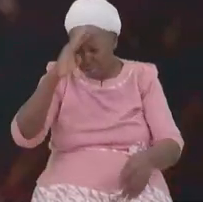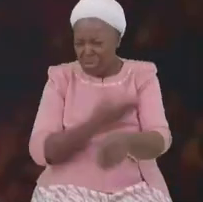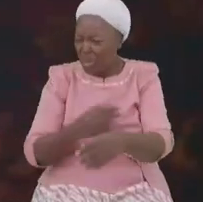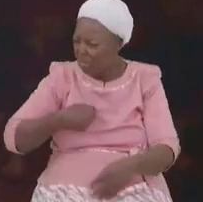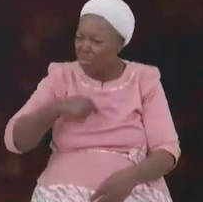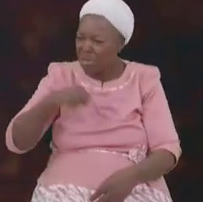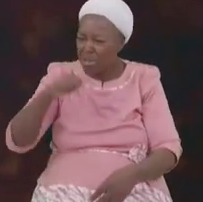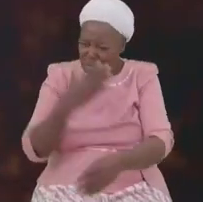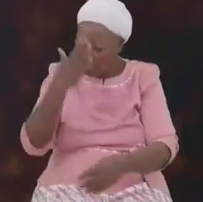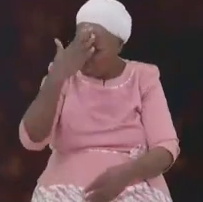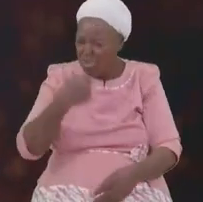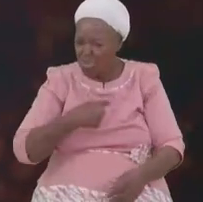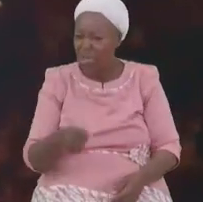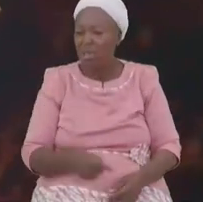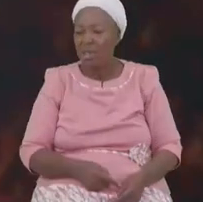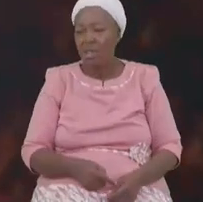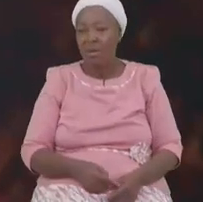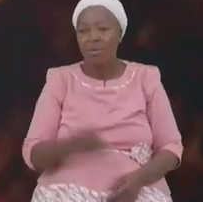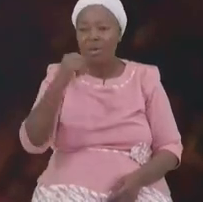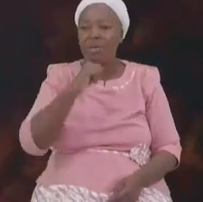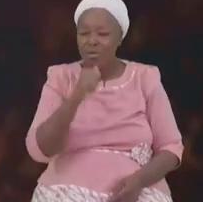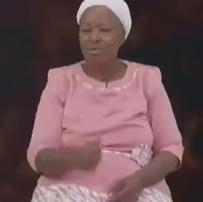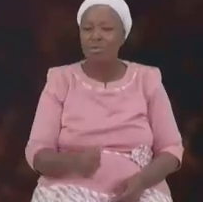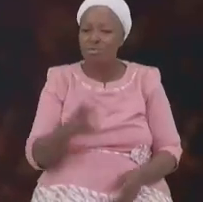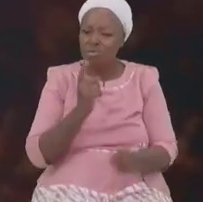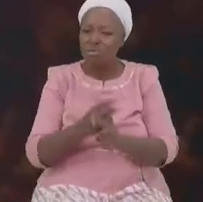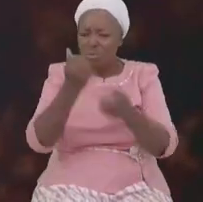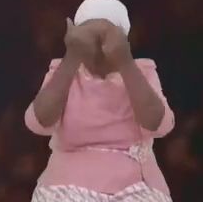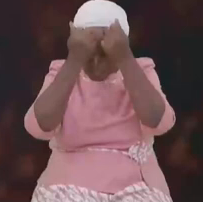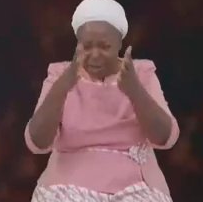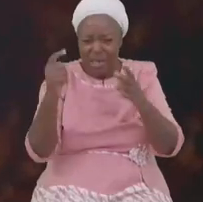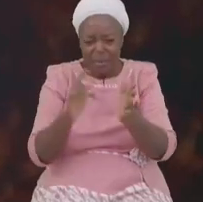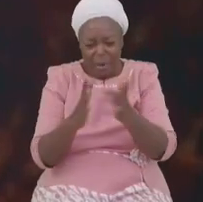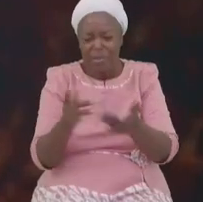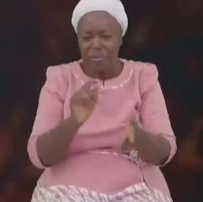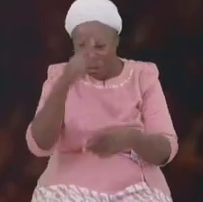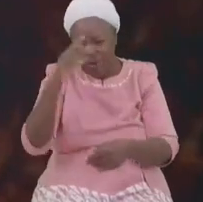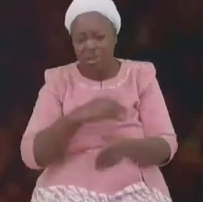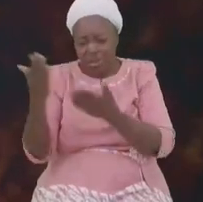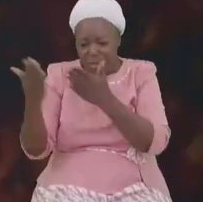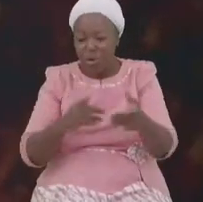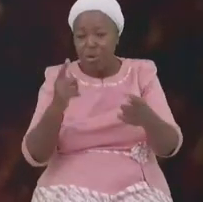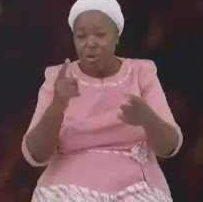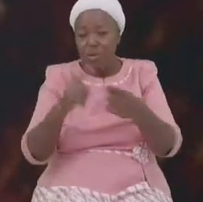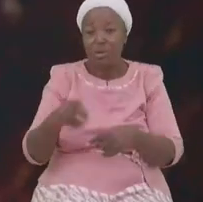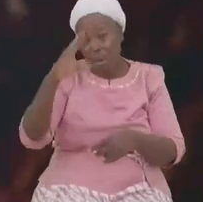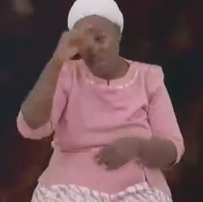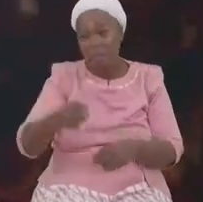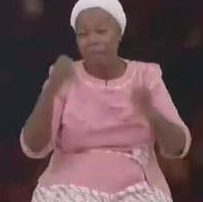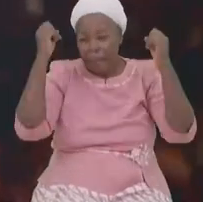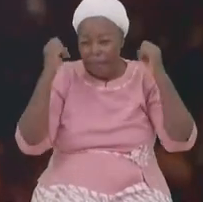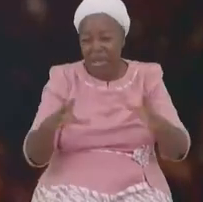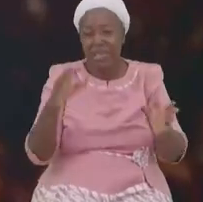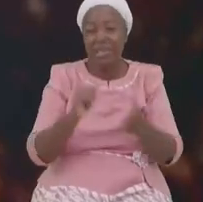Écritures en amenant auprès de Jésus plusieurs démoniaques? Il chassa les esprits par